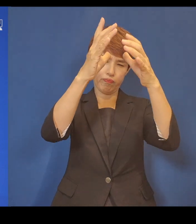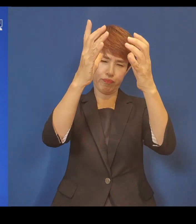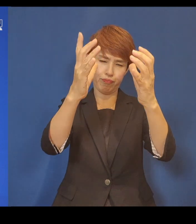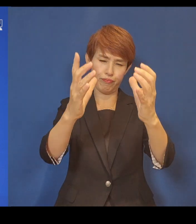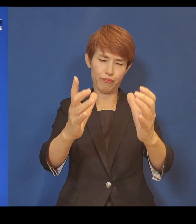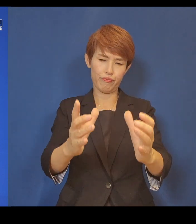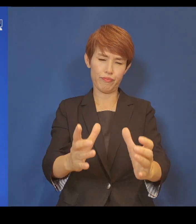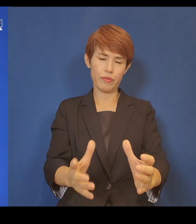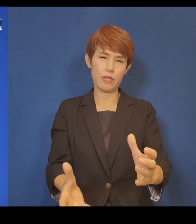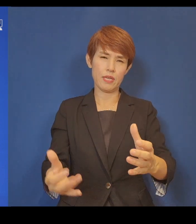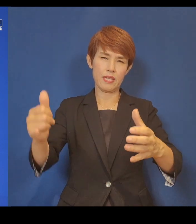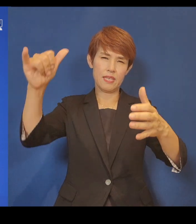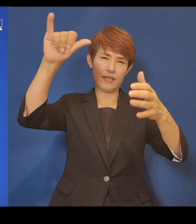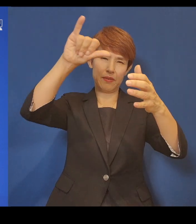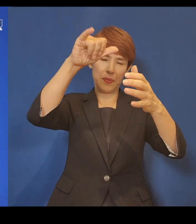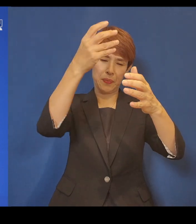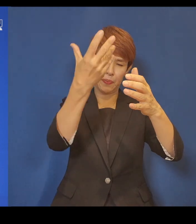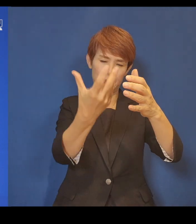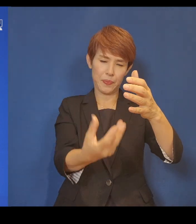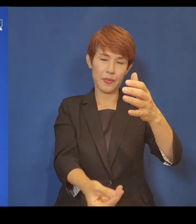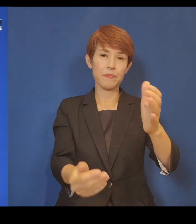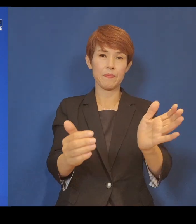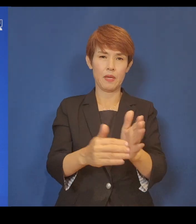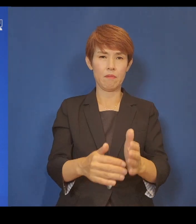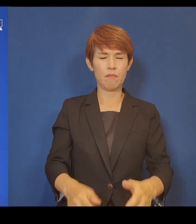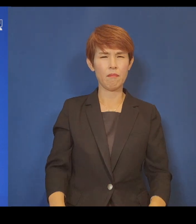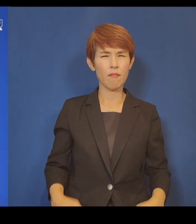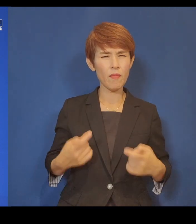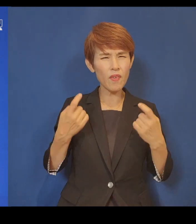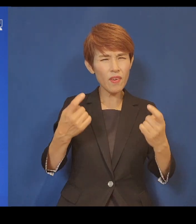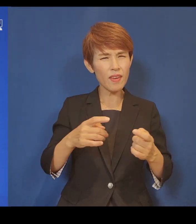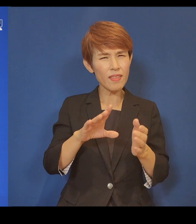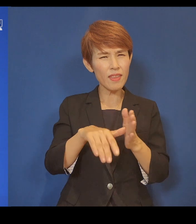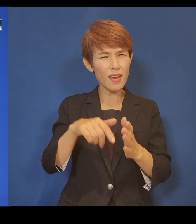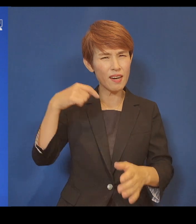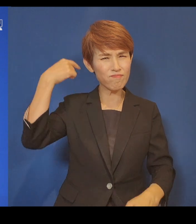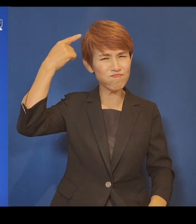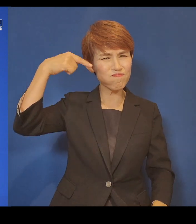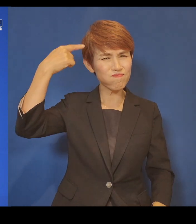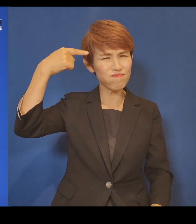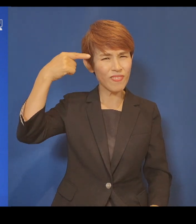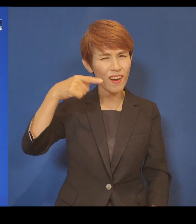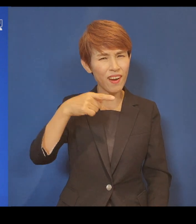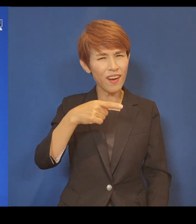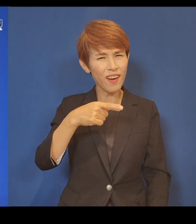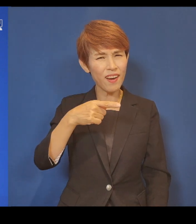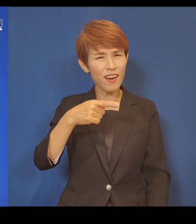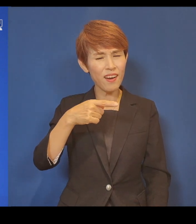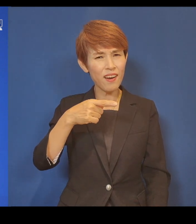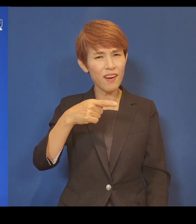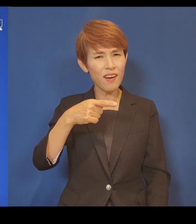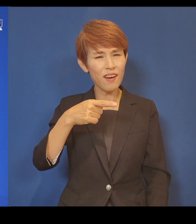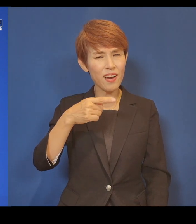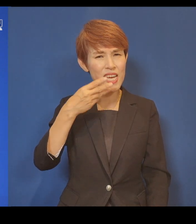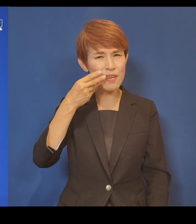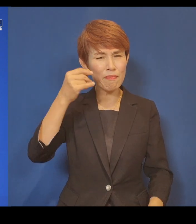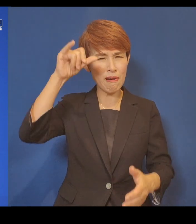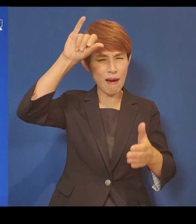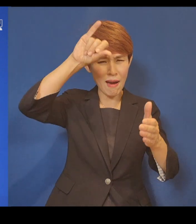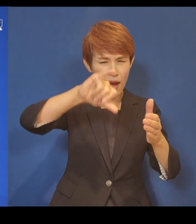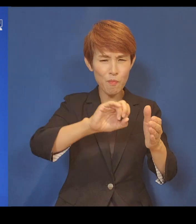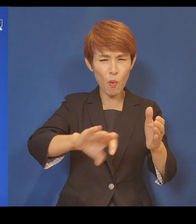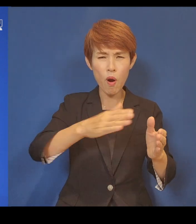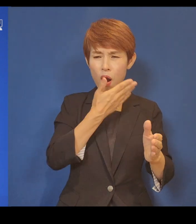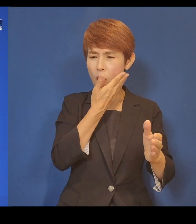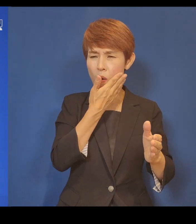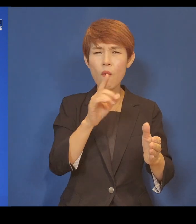여행 중에 약간 정신이 어떻게 된 거예요? 현실 감각이 갑자기 사라져 버렸나요?